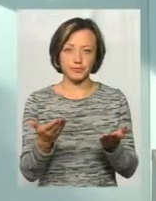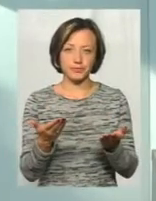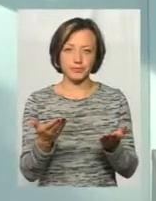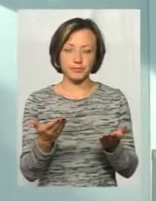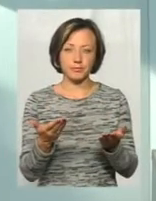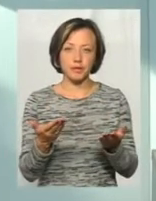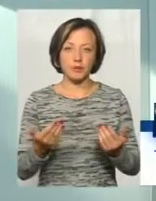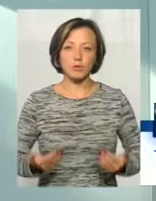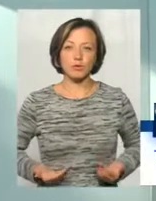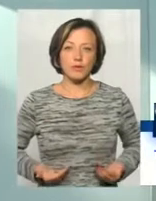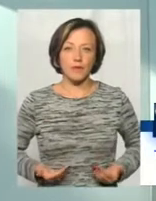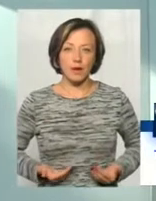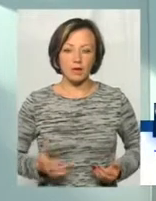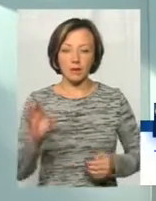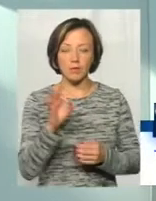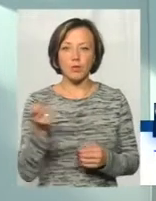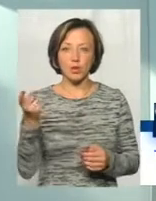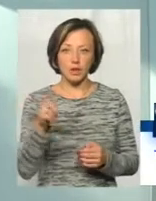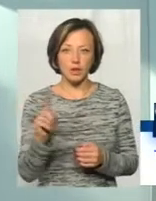де ви проживаєте, про те, що